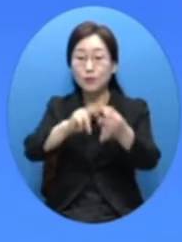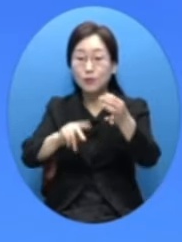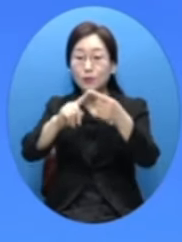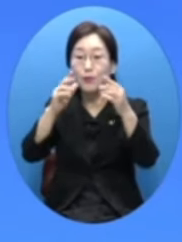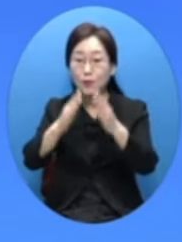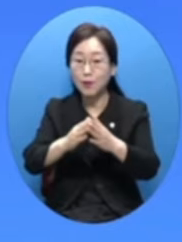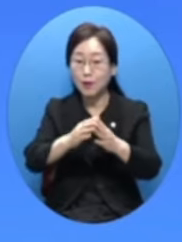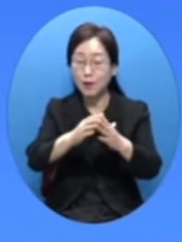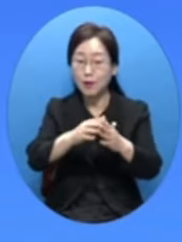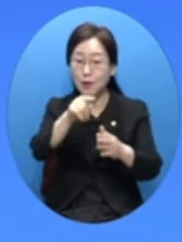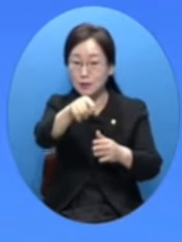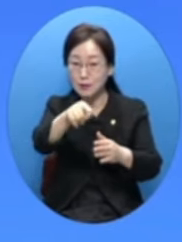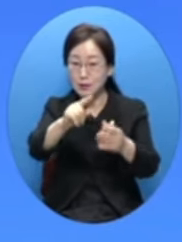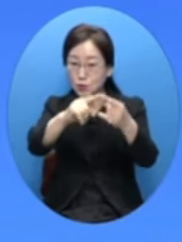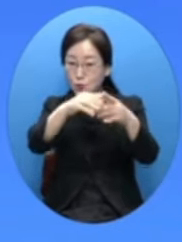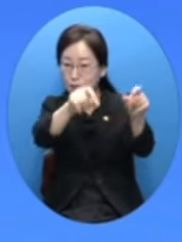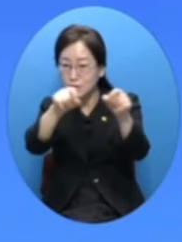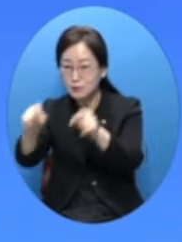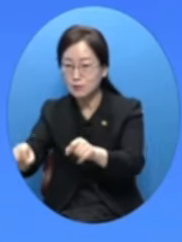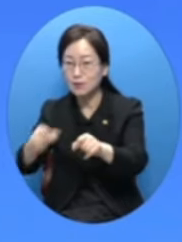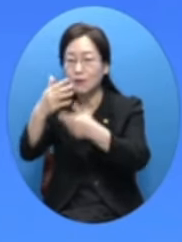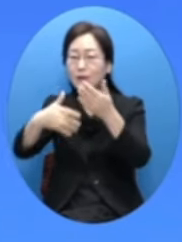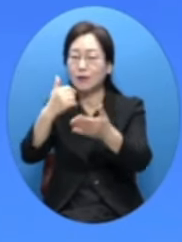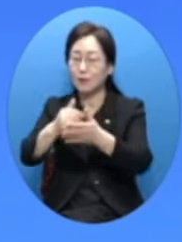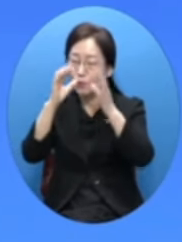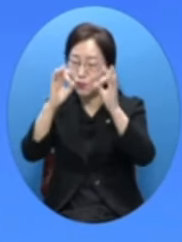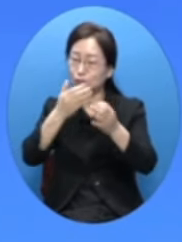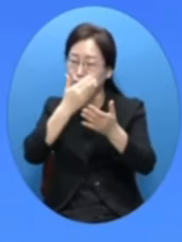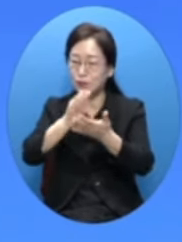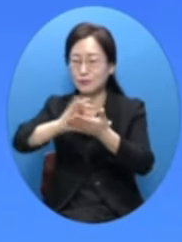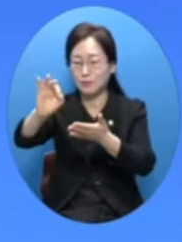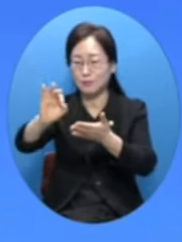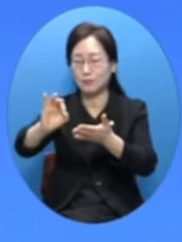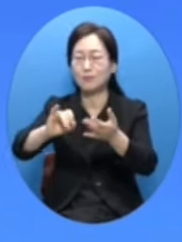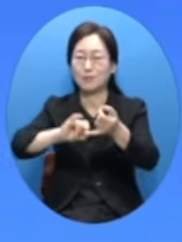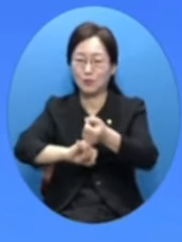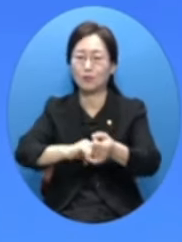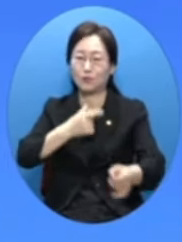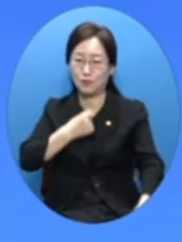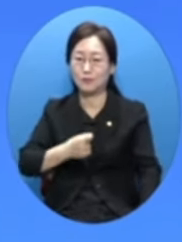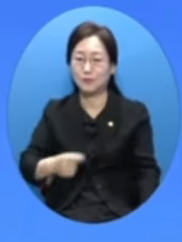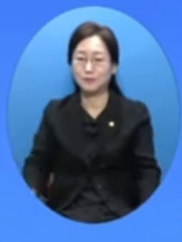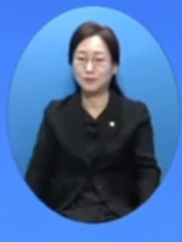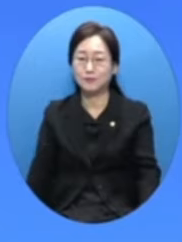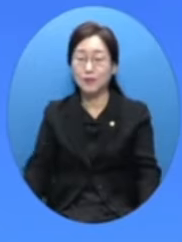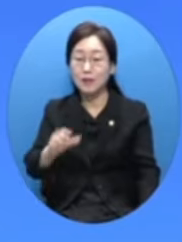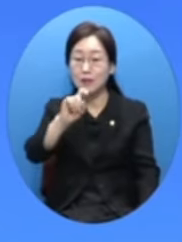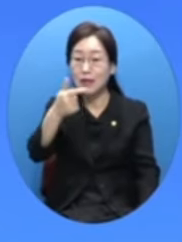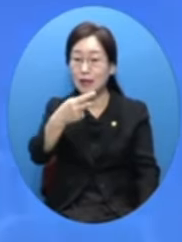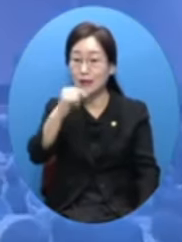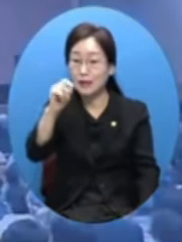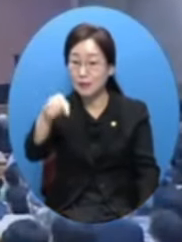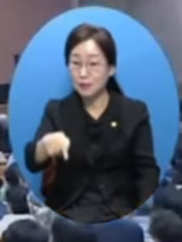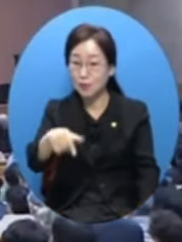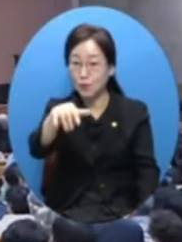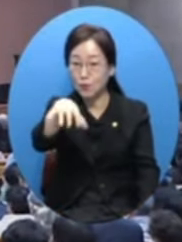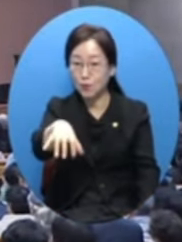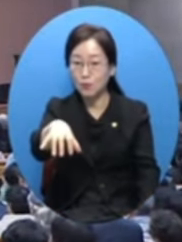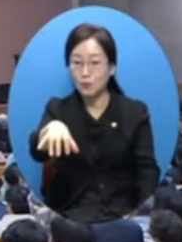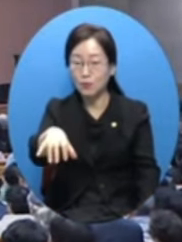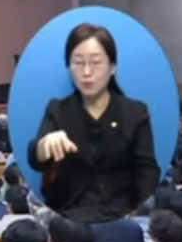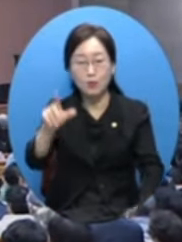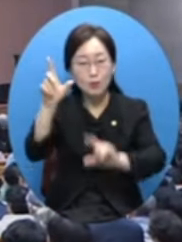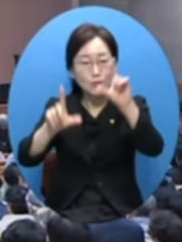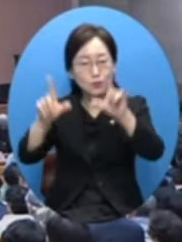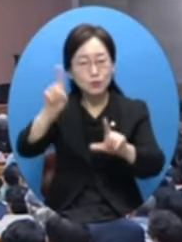안디옥 교회와 같이 하나님 앞에 교회에 쓰임받는 교회가 되어야 할 것입니다. 안디옥 교회는 어떤 모습으로